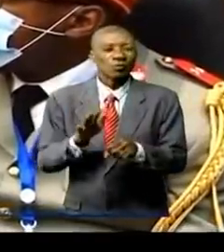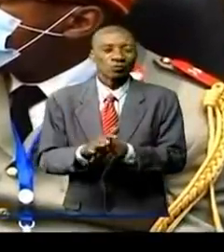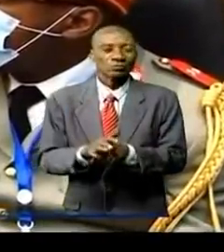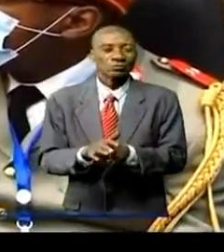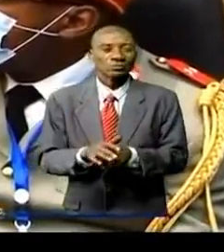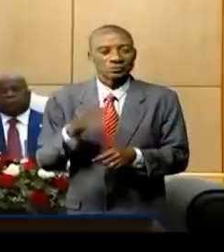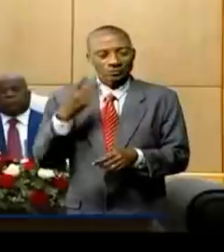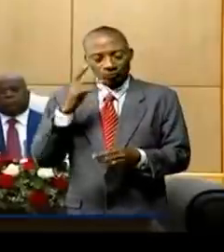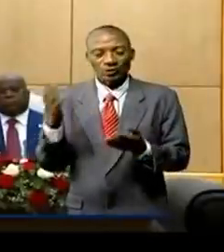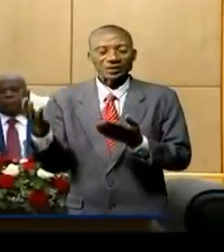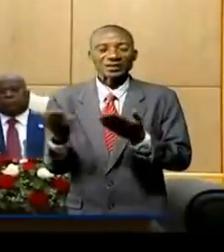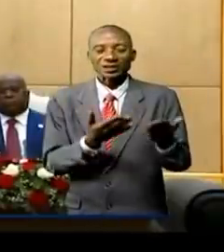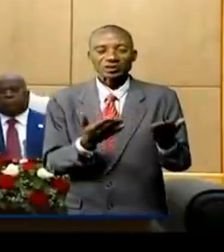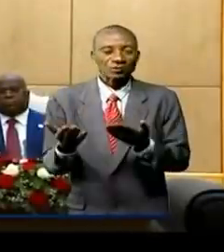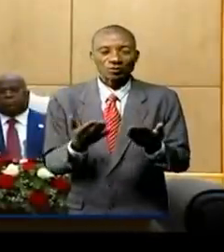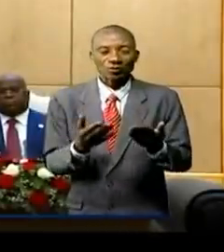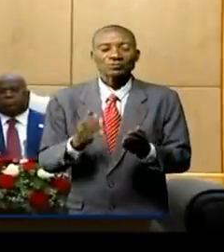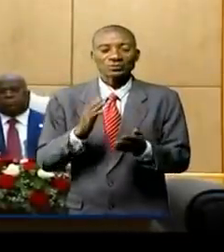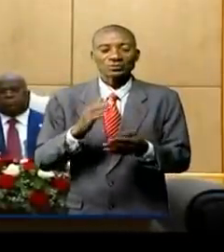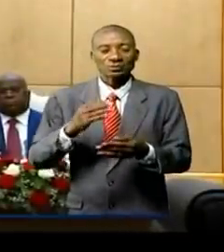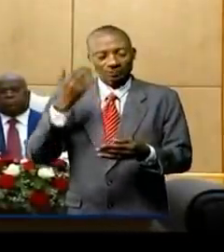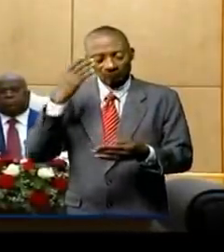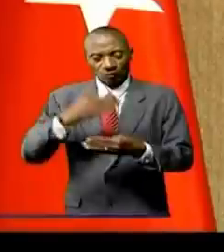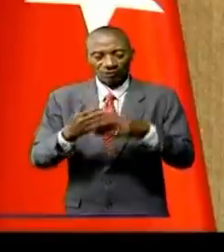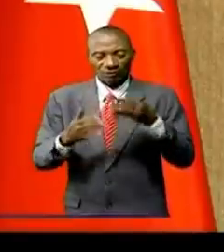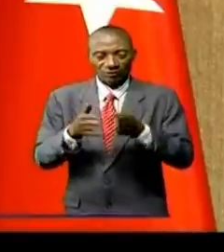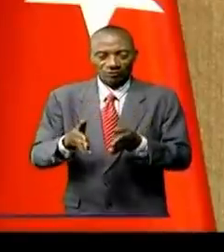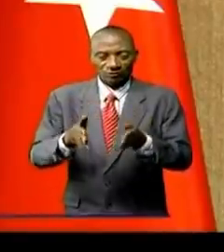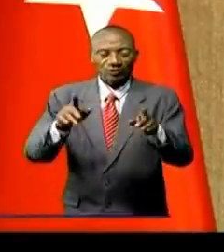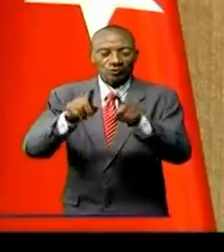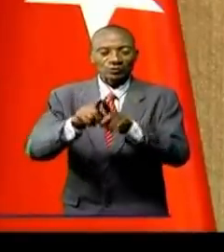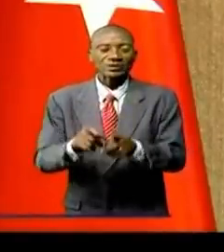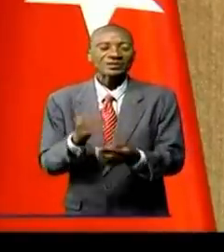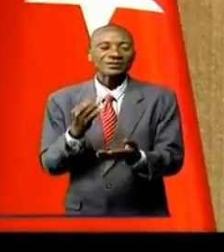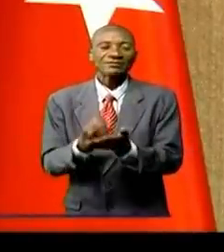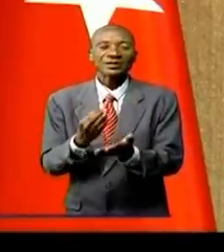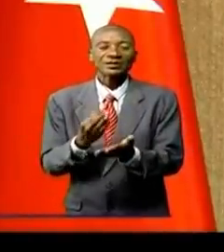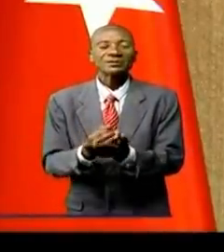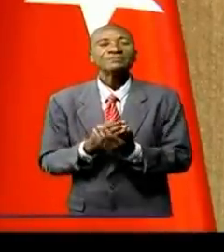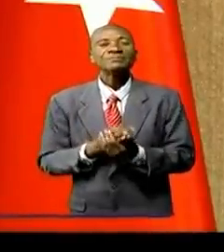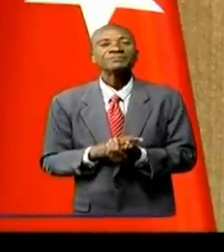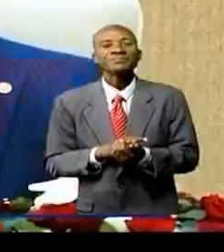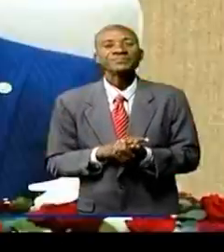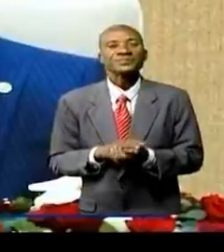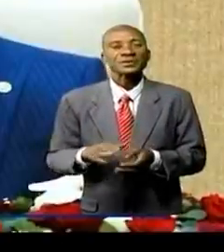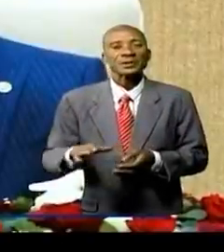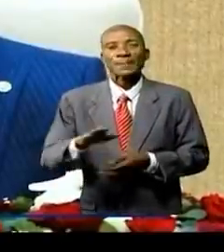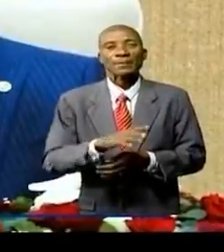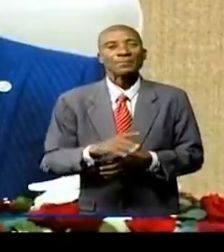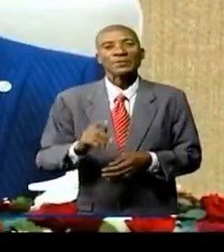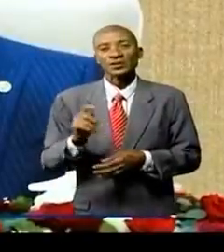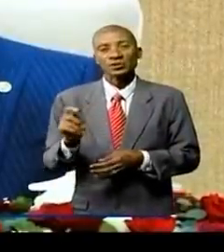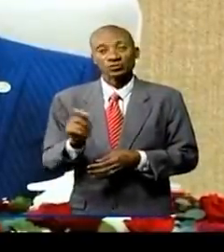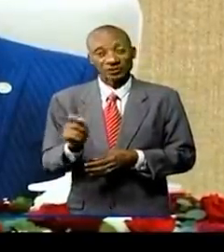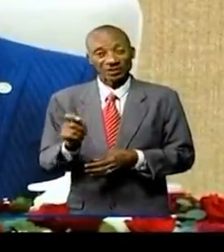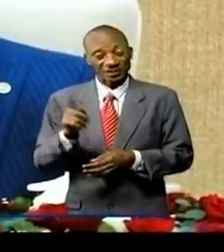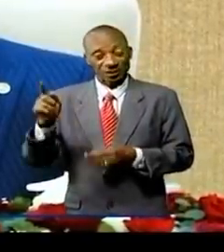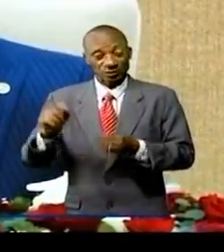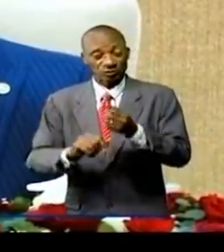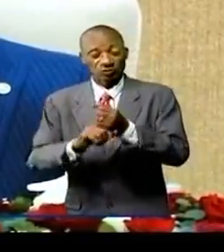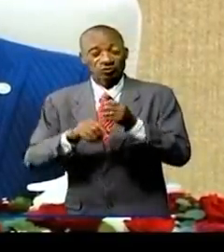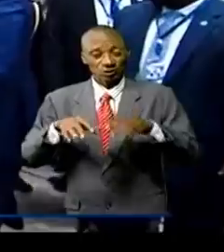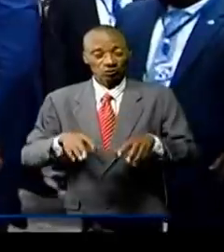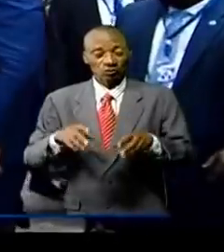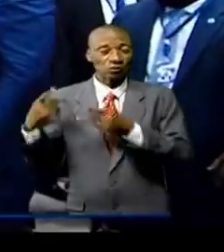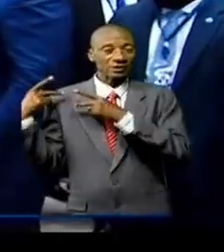de transport, des infrastructures et des finances. La Turquie, l'une des vieilles amitiés de la République démocratique du Congo depuis